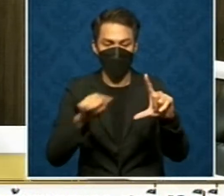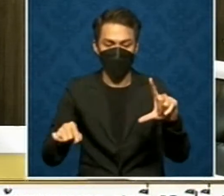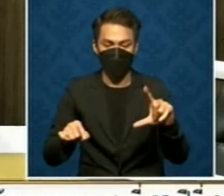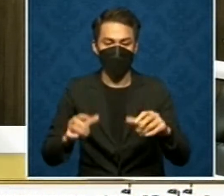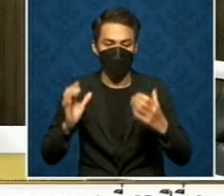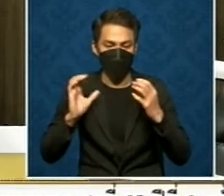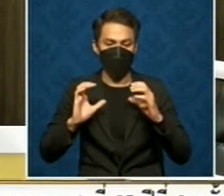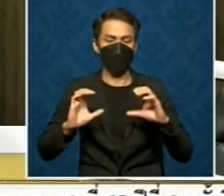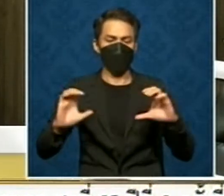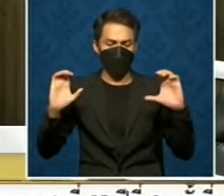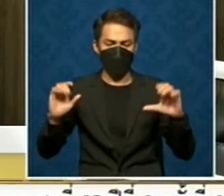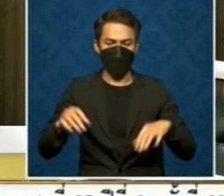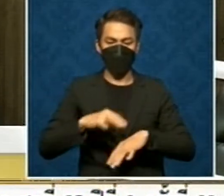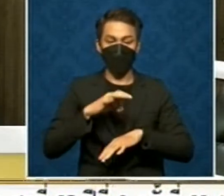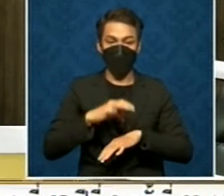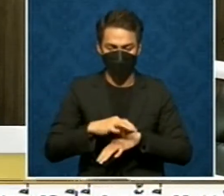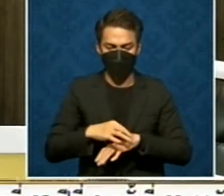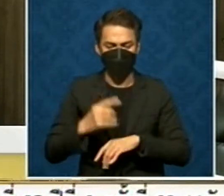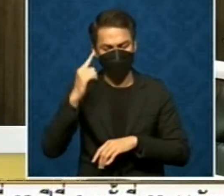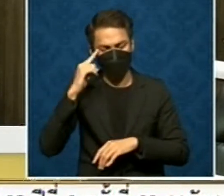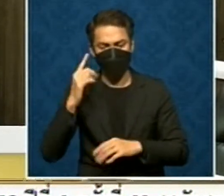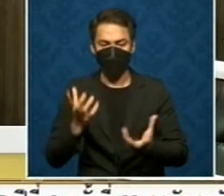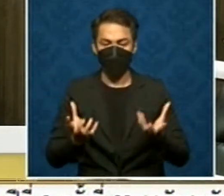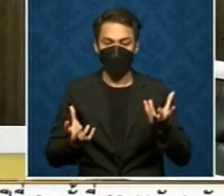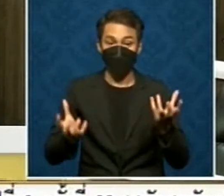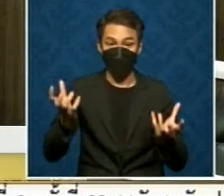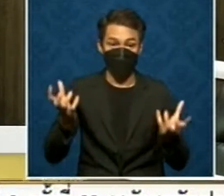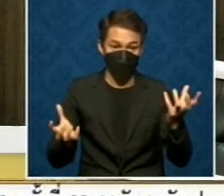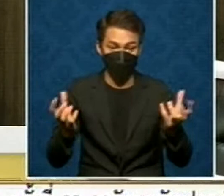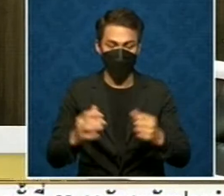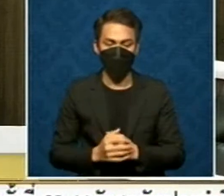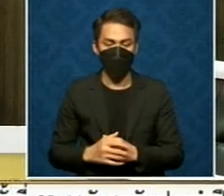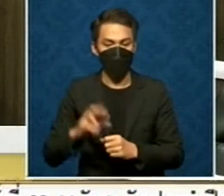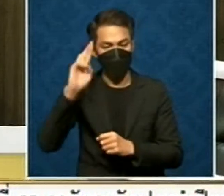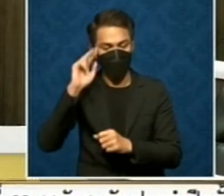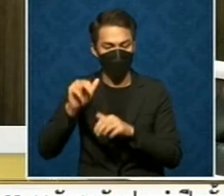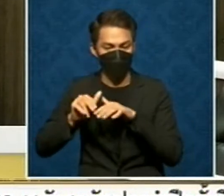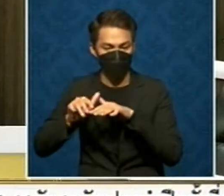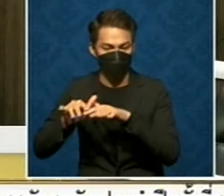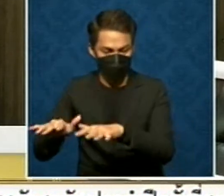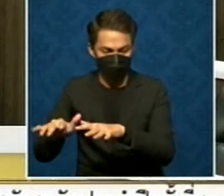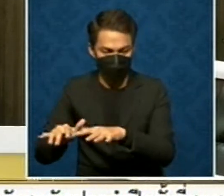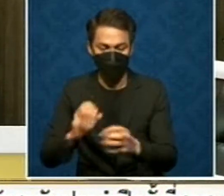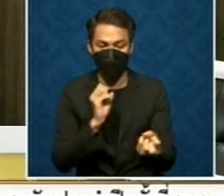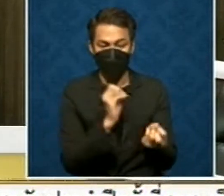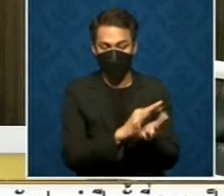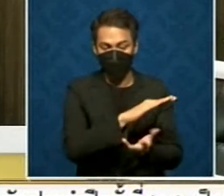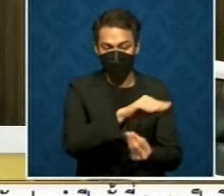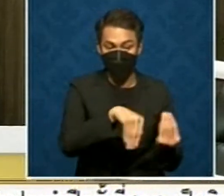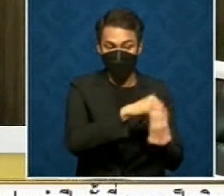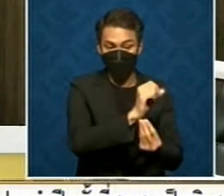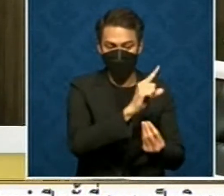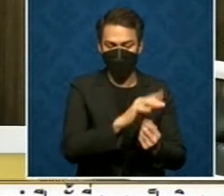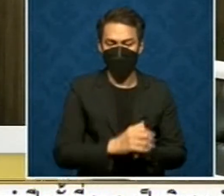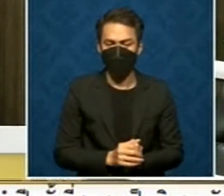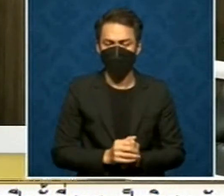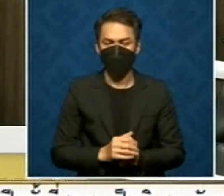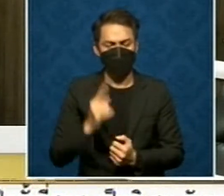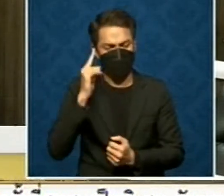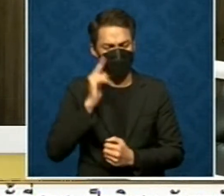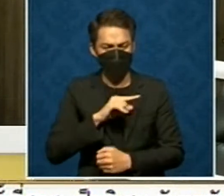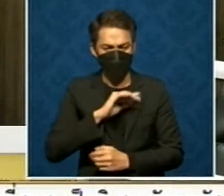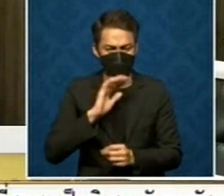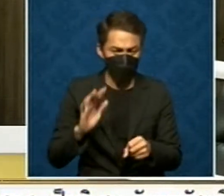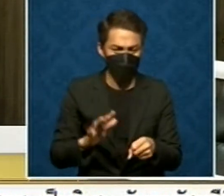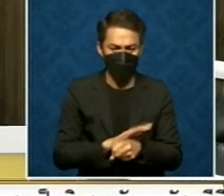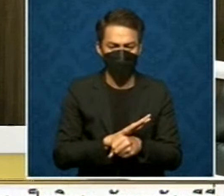เราจะมัว่าหว่างการประกาศโรคกับผลกฆบทางเศษฐธฯอย่างรอบครอบ ปร่ง Montrealและเราขอเส